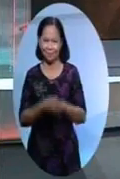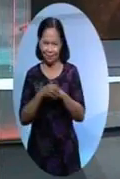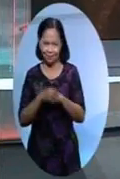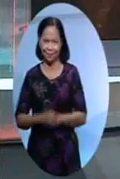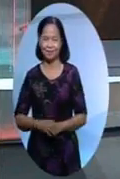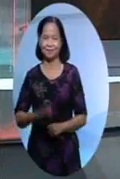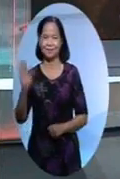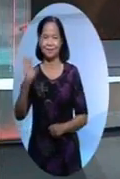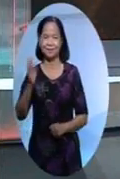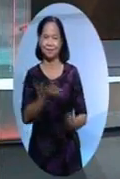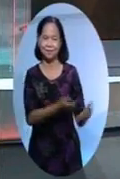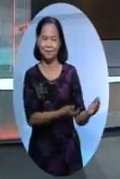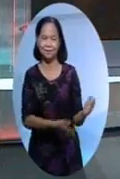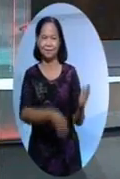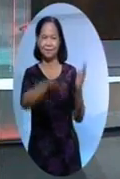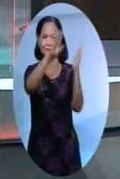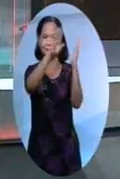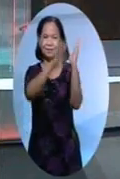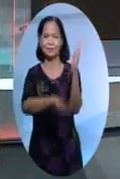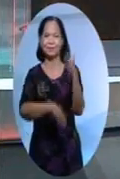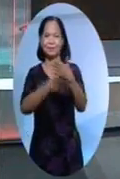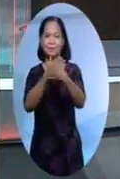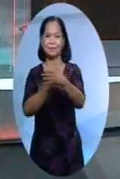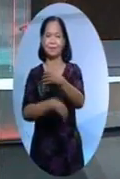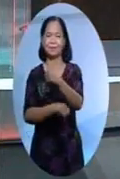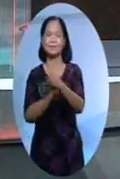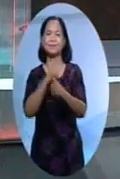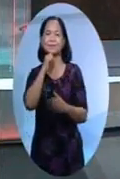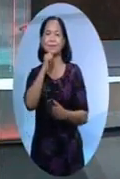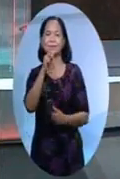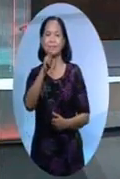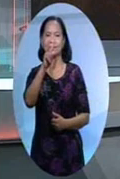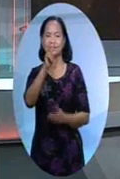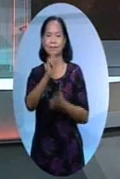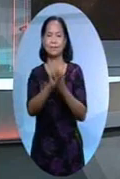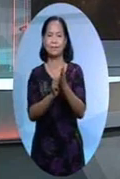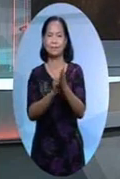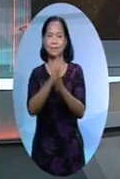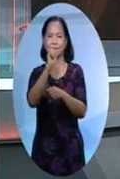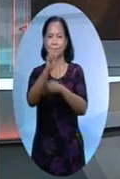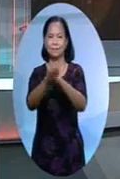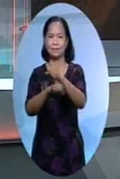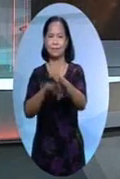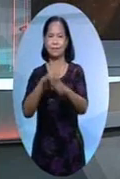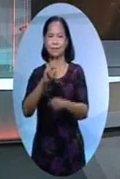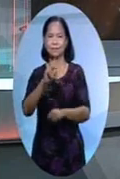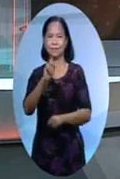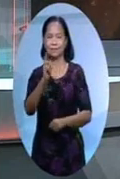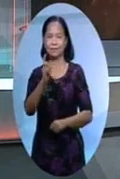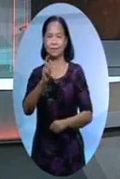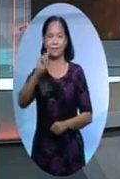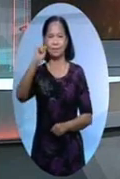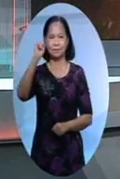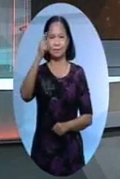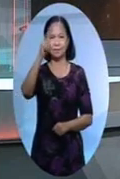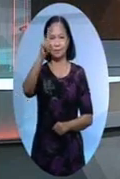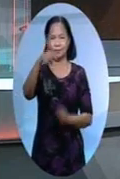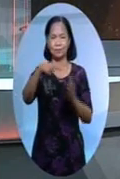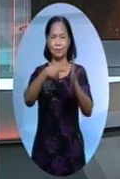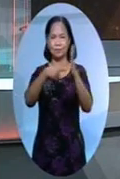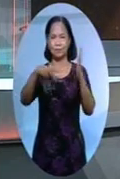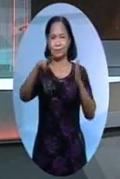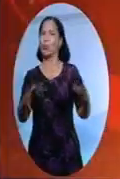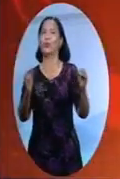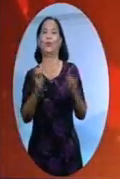chào quý vị, mời quý vị theo dõi bản tin buổi trưa của Đài Truyền hình Thành phố Hồ Chí Minh. Hôm nay thứ bảy ngày 2 tháng 11 năm 2019. Phần đầu bản tin sẽ có những nội dung